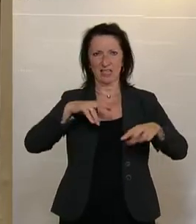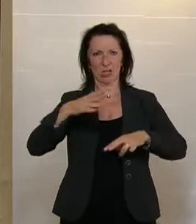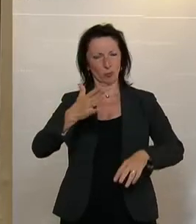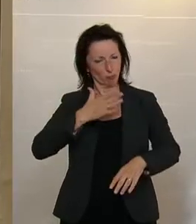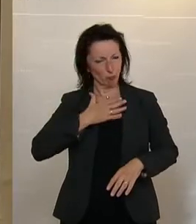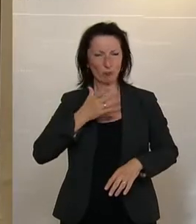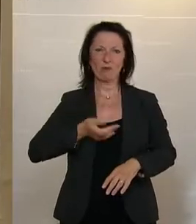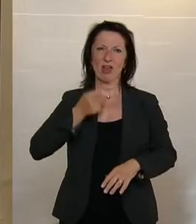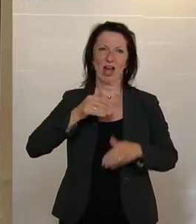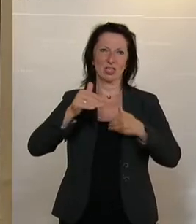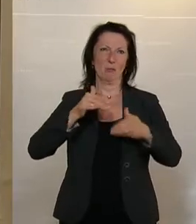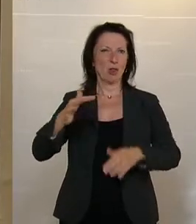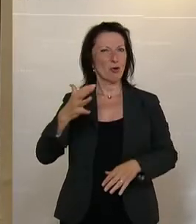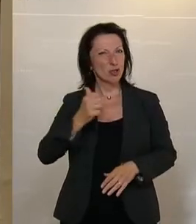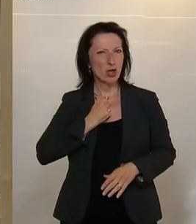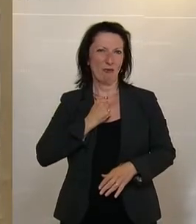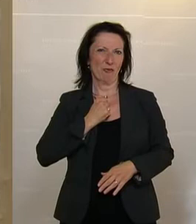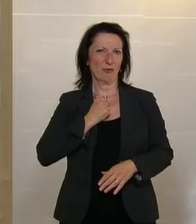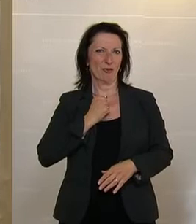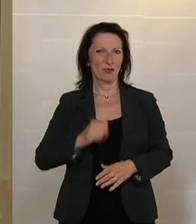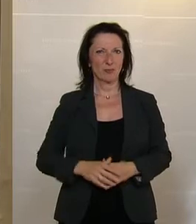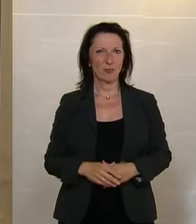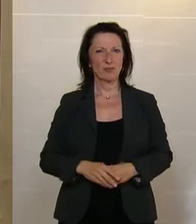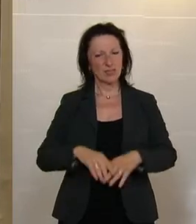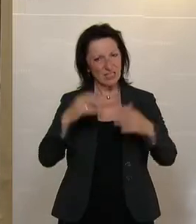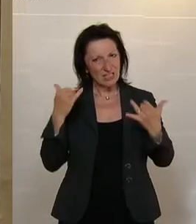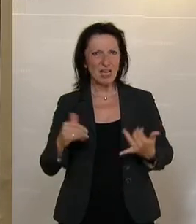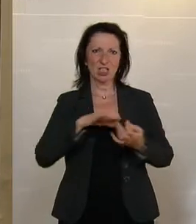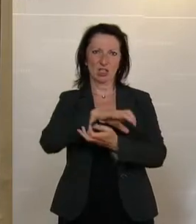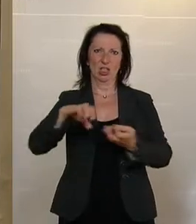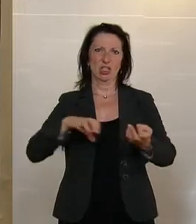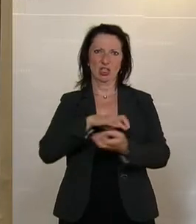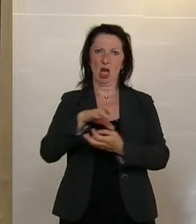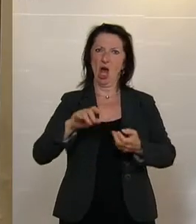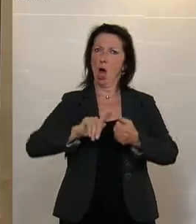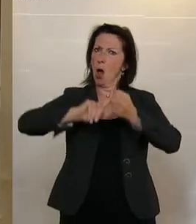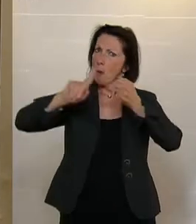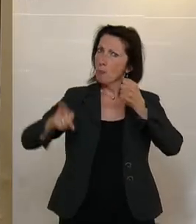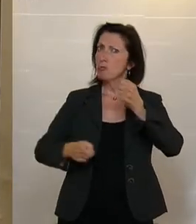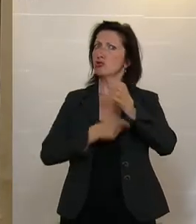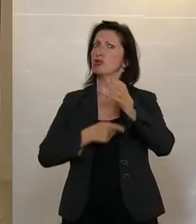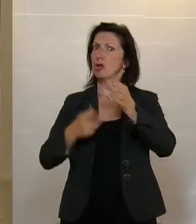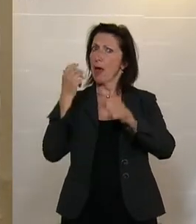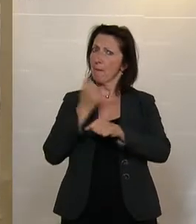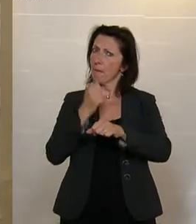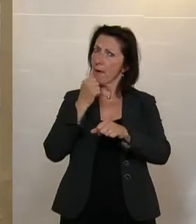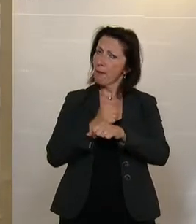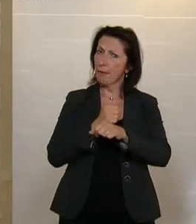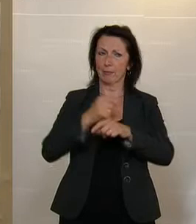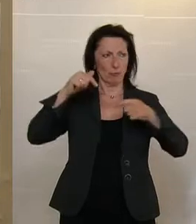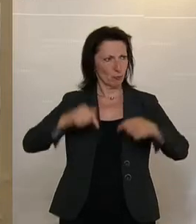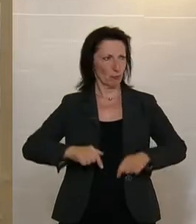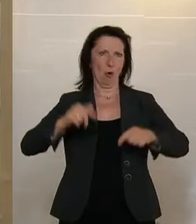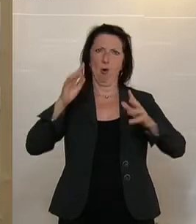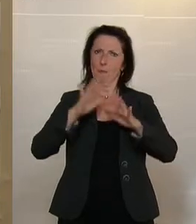unserem Finanzminister ist es gelungen, in dieser Krise ein Budget aufzustellen und bei uns hier im Hohen